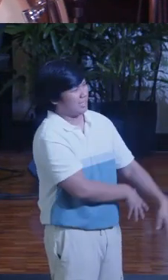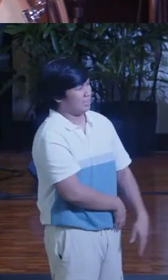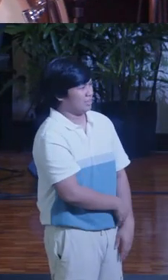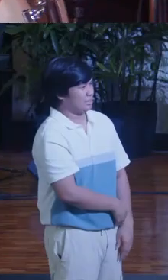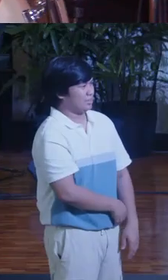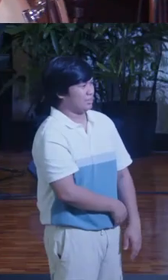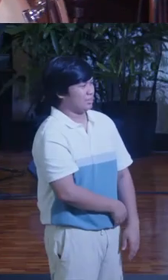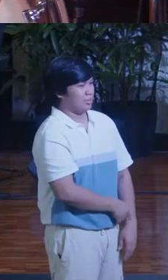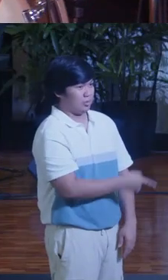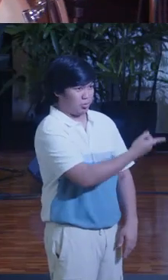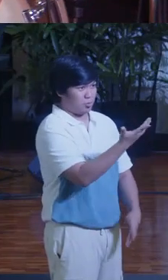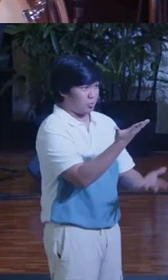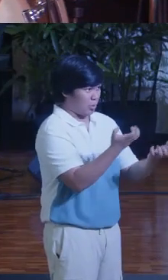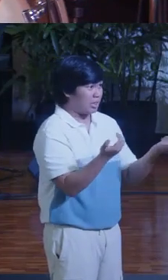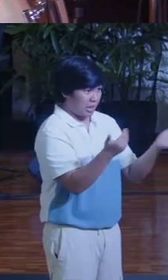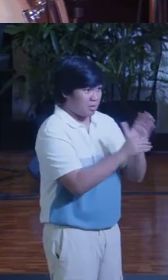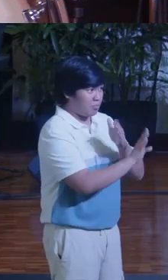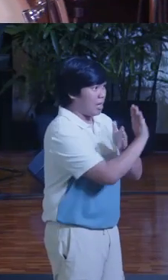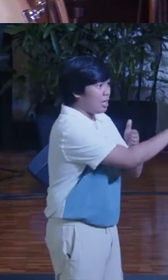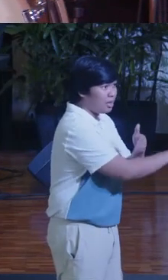alipin?